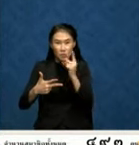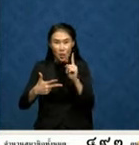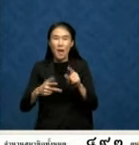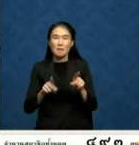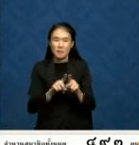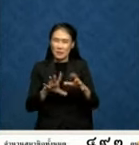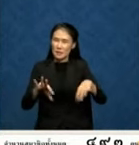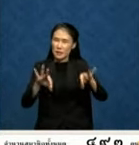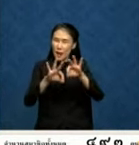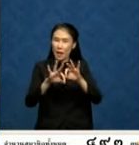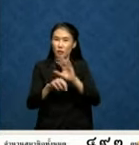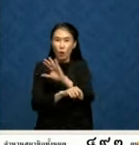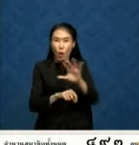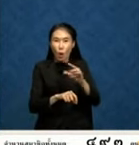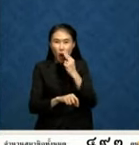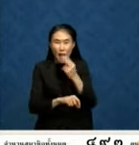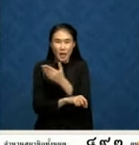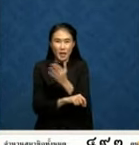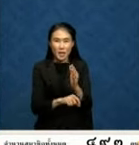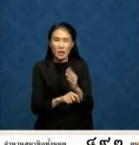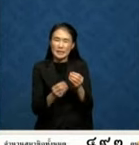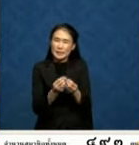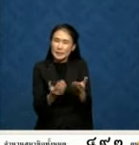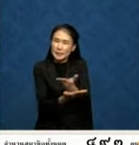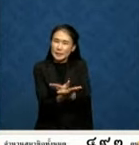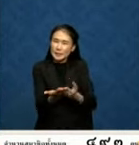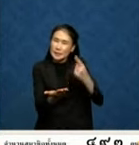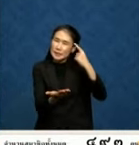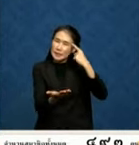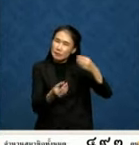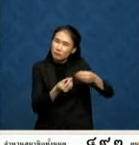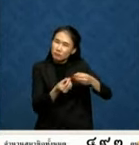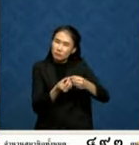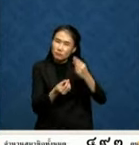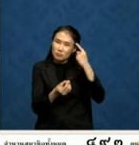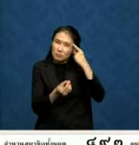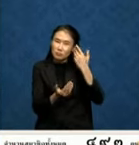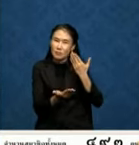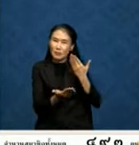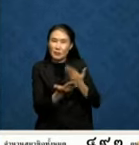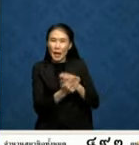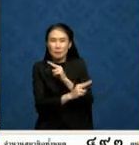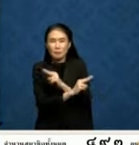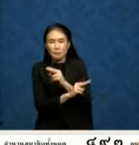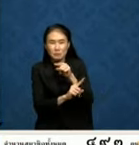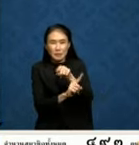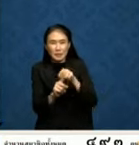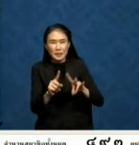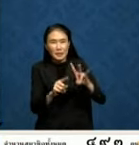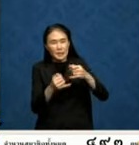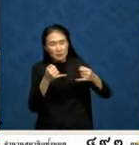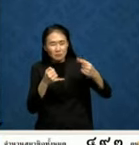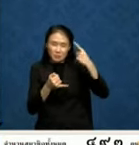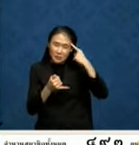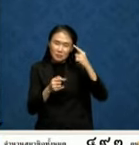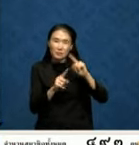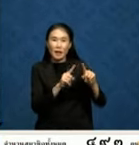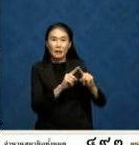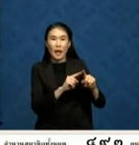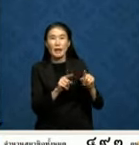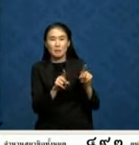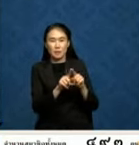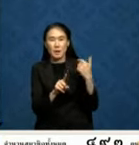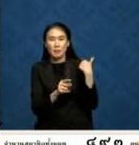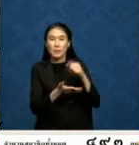องค์ประกอบสำคัญที่ทำให้เราจะต้องนำมาคิดในเรื่องของค่า wheeling charge หรือค่าผ่านสายนะครับแล้วก็รวมถึง